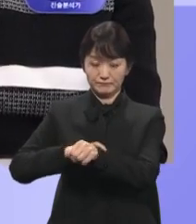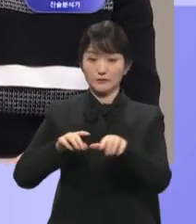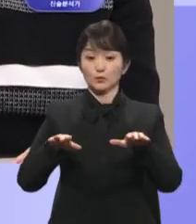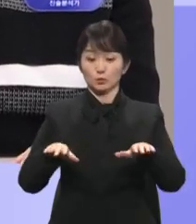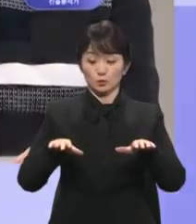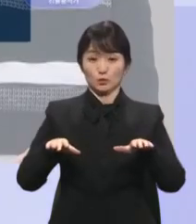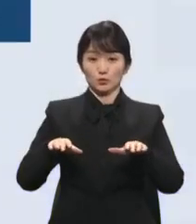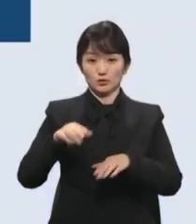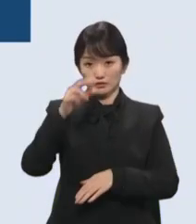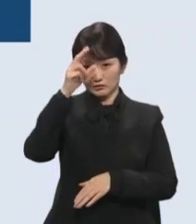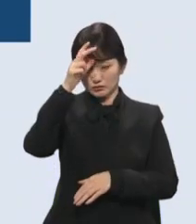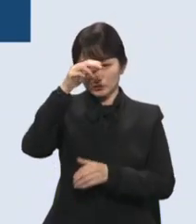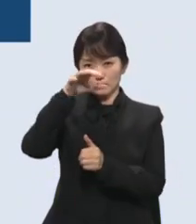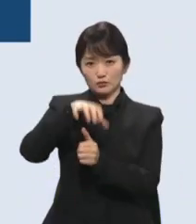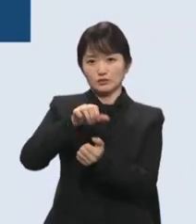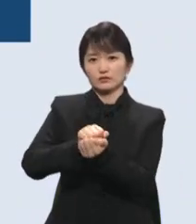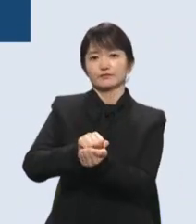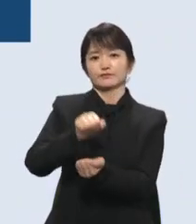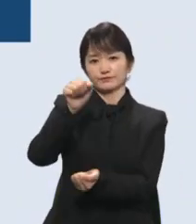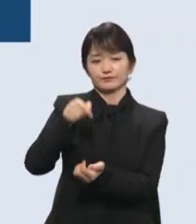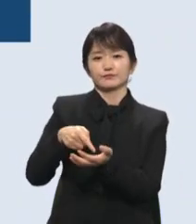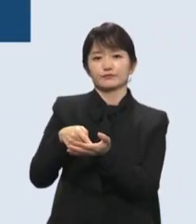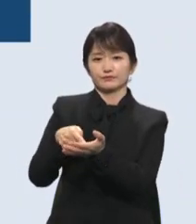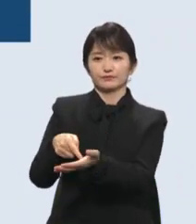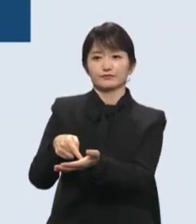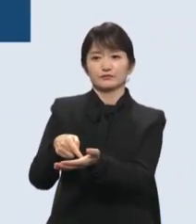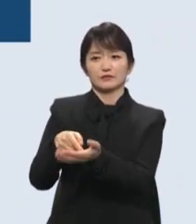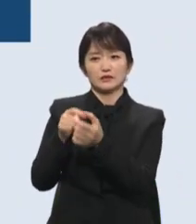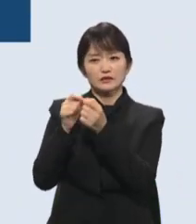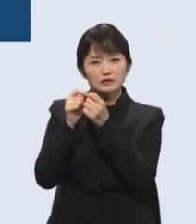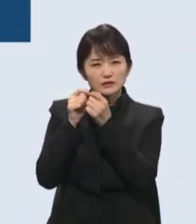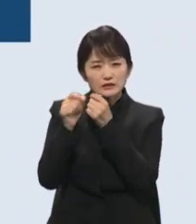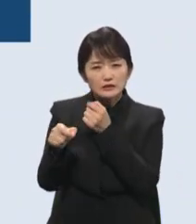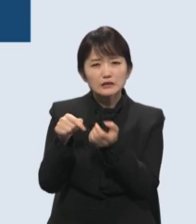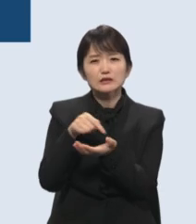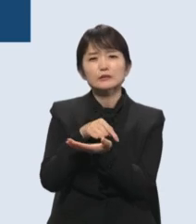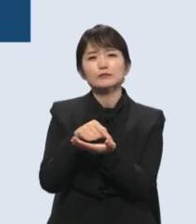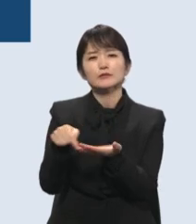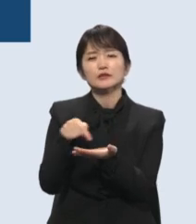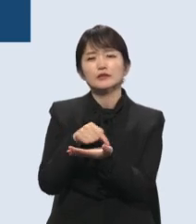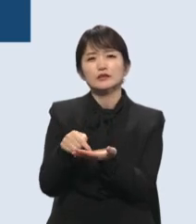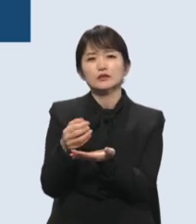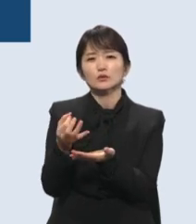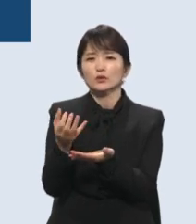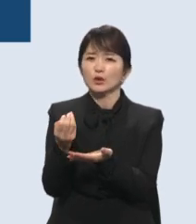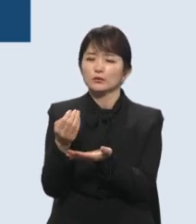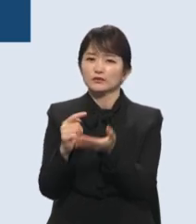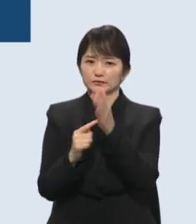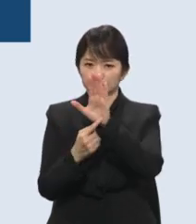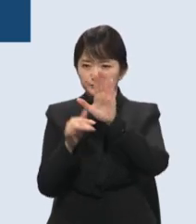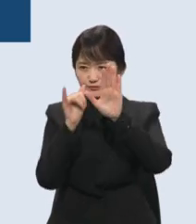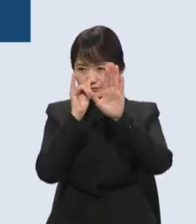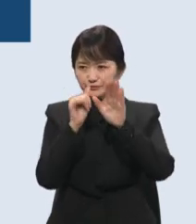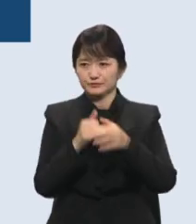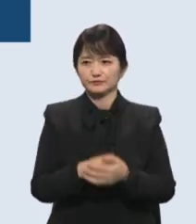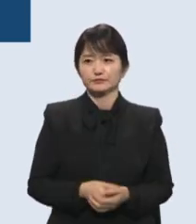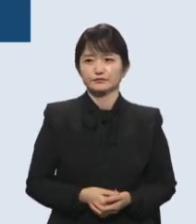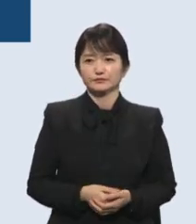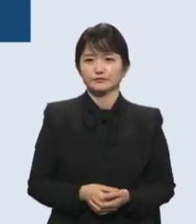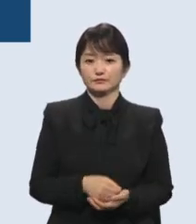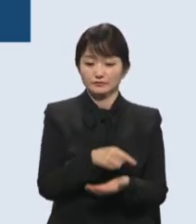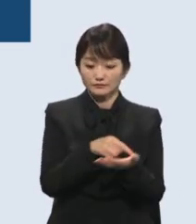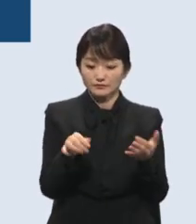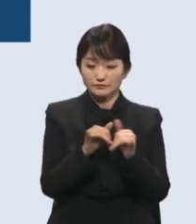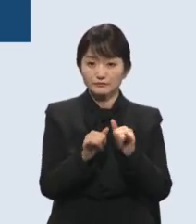오늘 경찰이 구속영장 신청을 했습니다 사기 피해 규모도 좀 나왔어요네 지금 피해자는 한